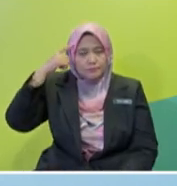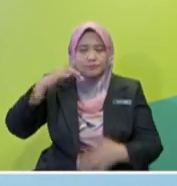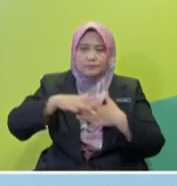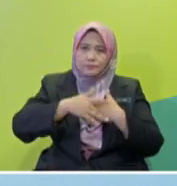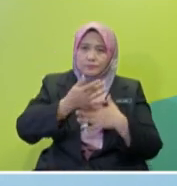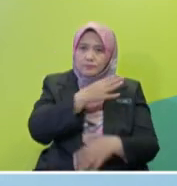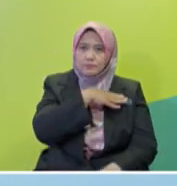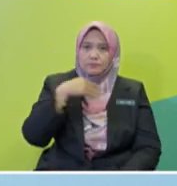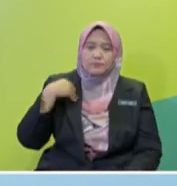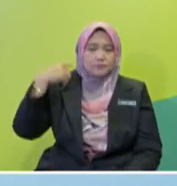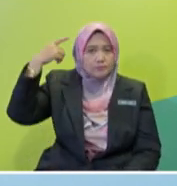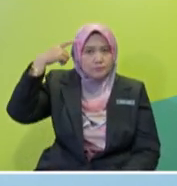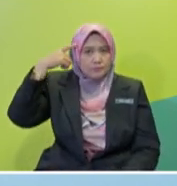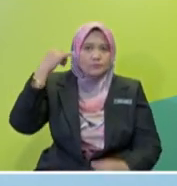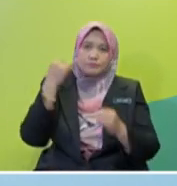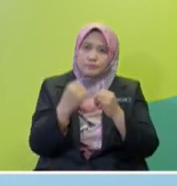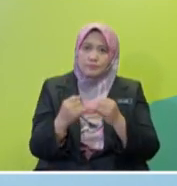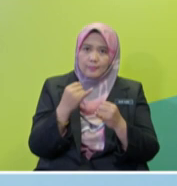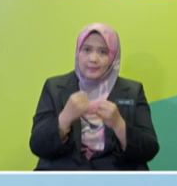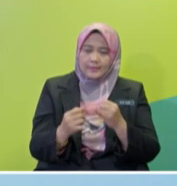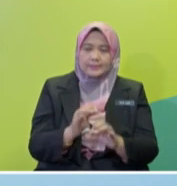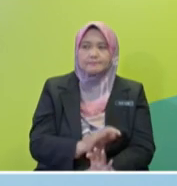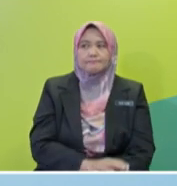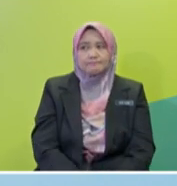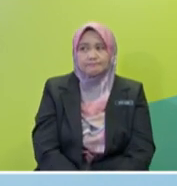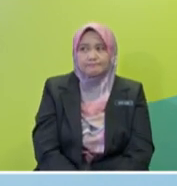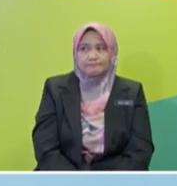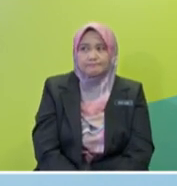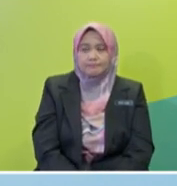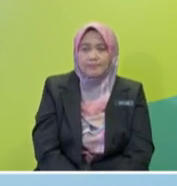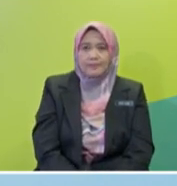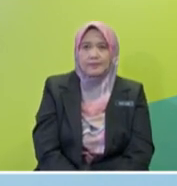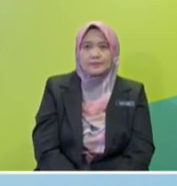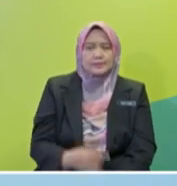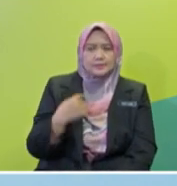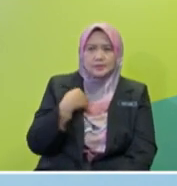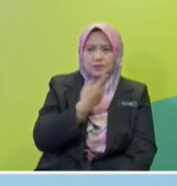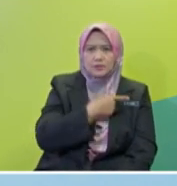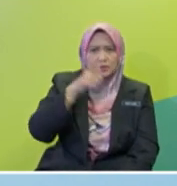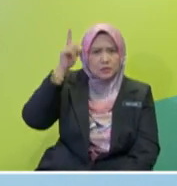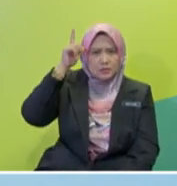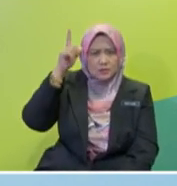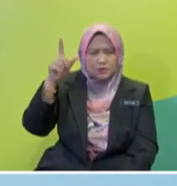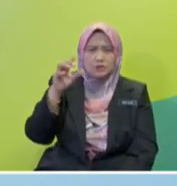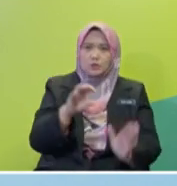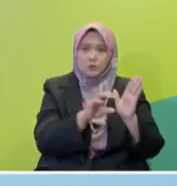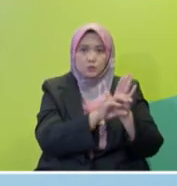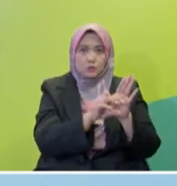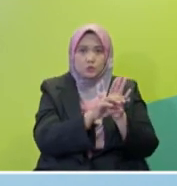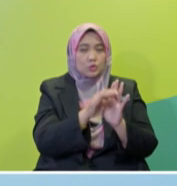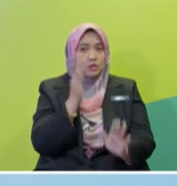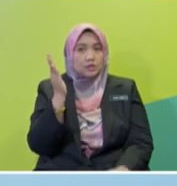mengarahkan play white untuk memaparkan teks diantaranya pada tab laman sisa uang kita akan nampak pada